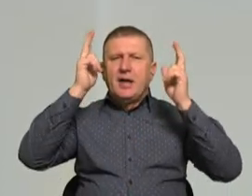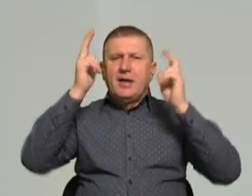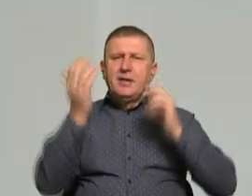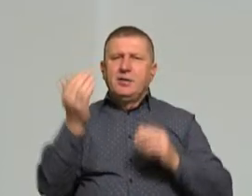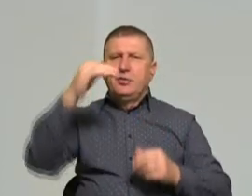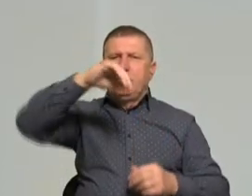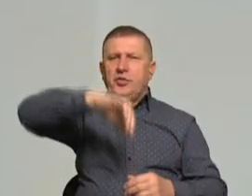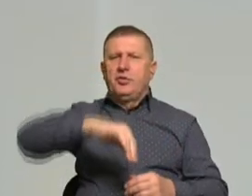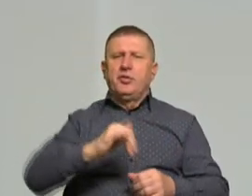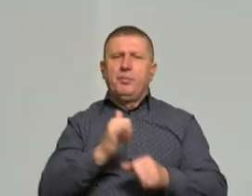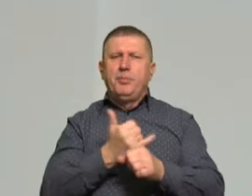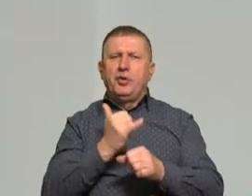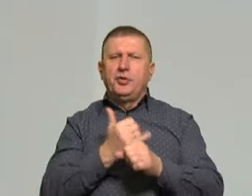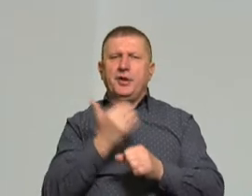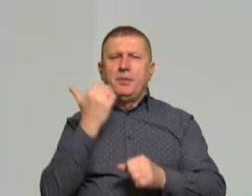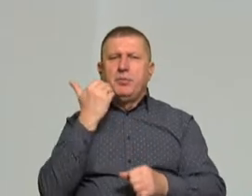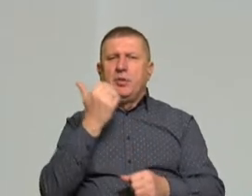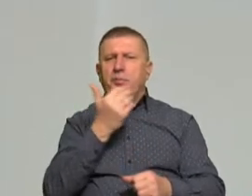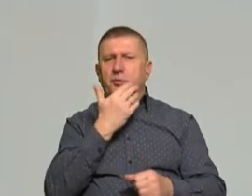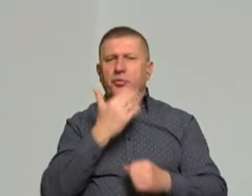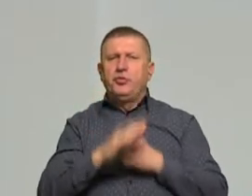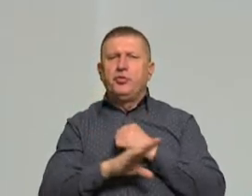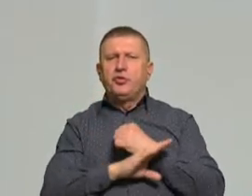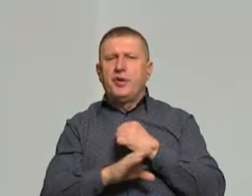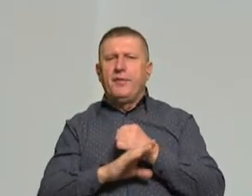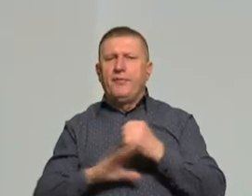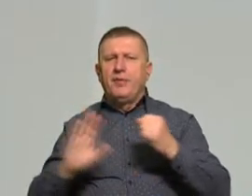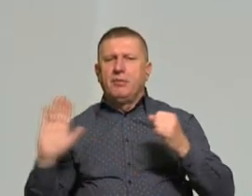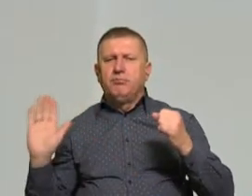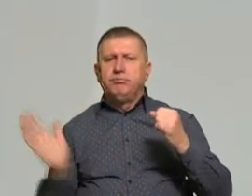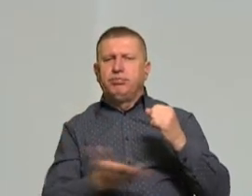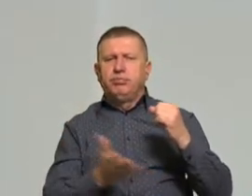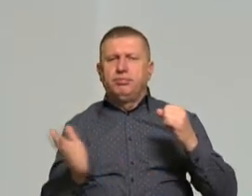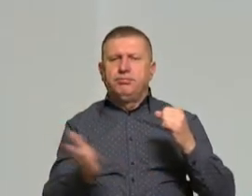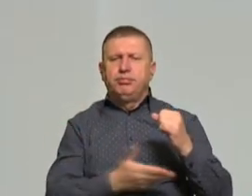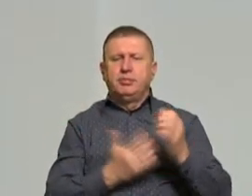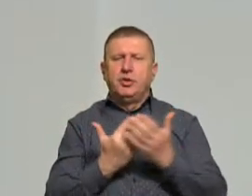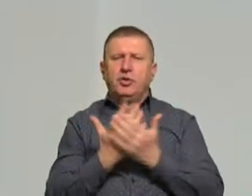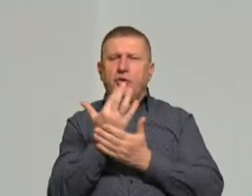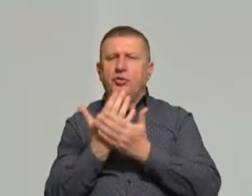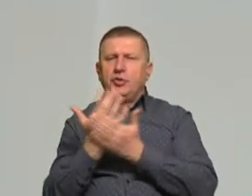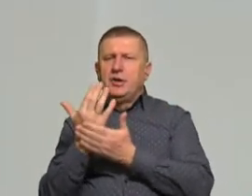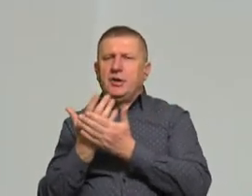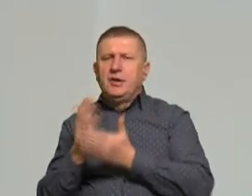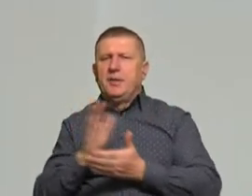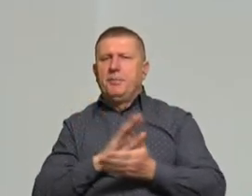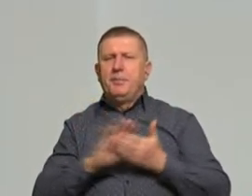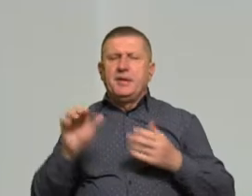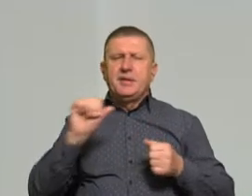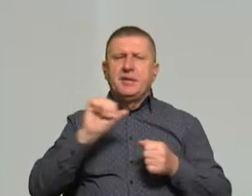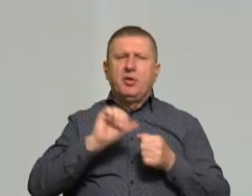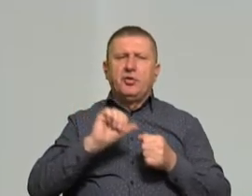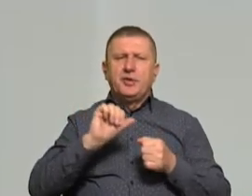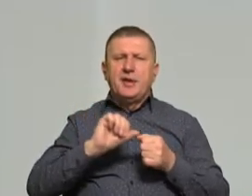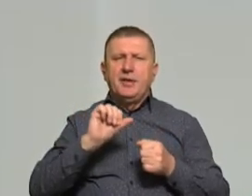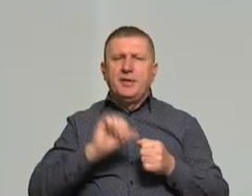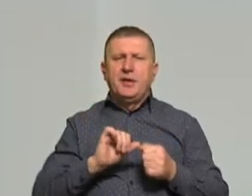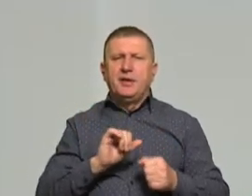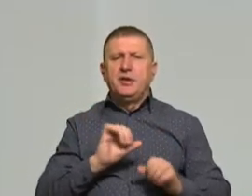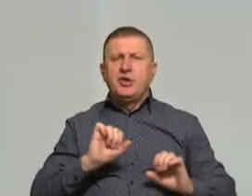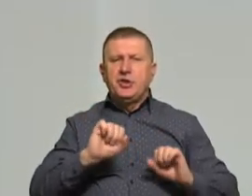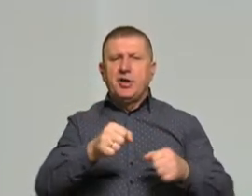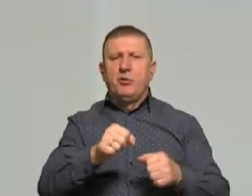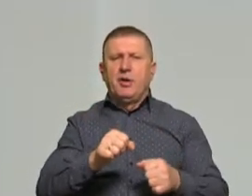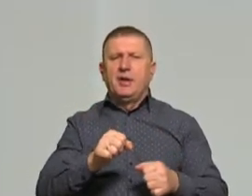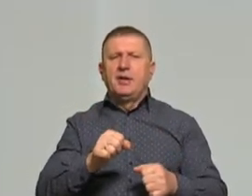są w piątkowe popołudnie, wycinana jest roślinność bez oceny oddziaływania na środowisko. My mówimy o